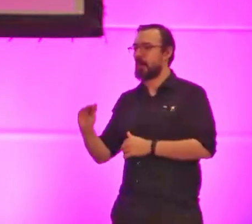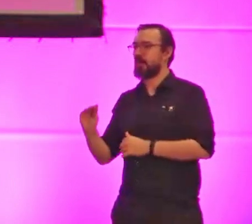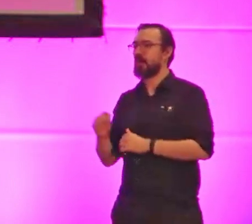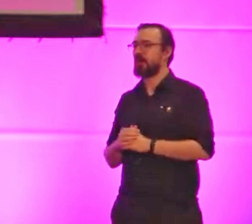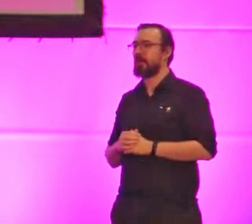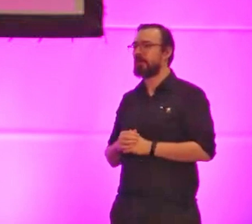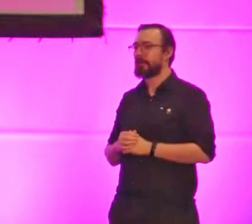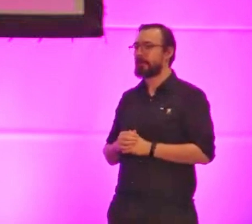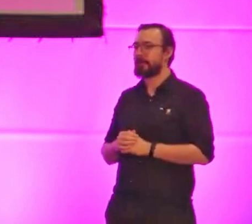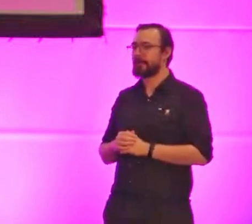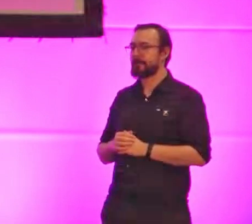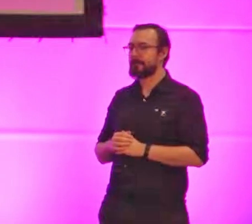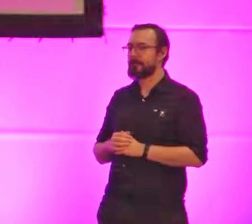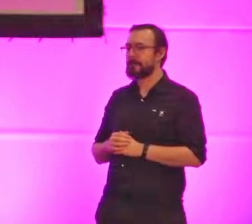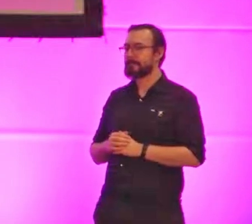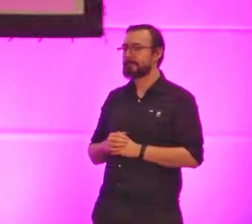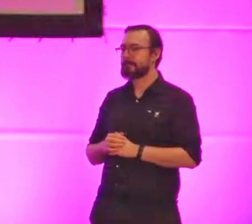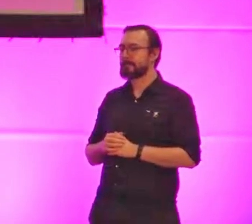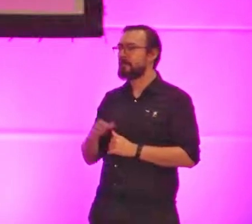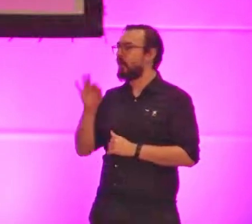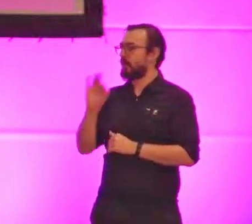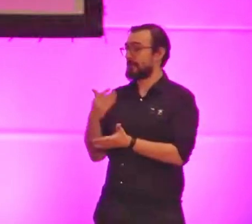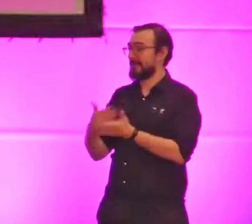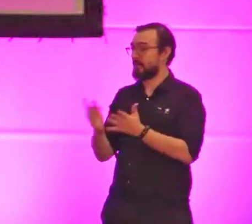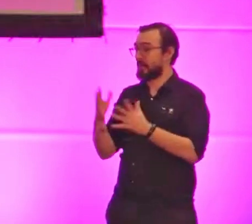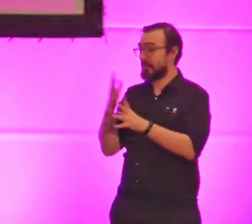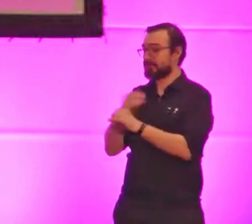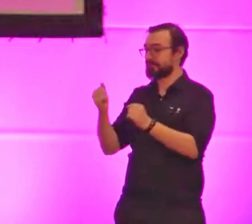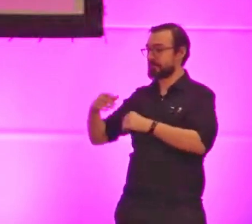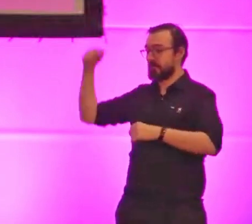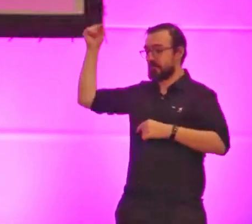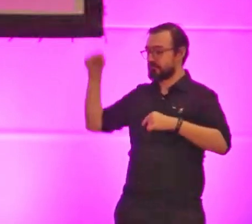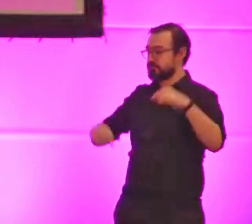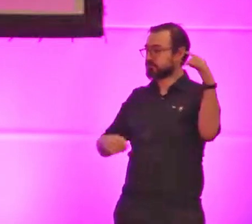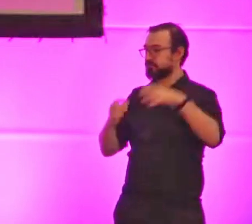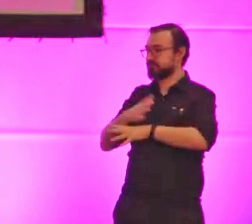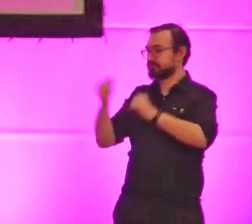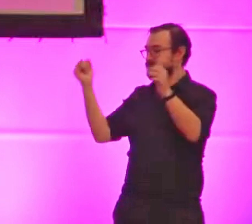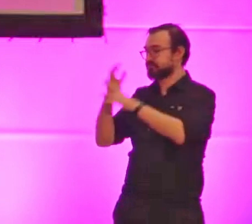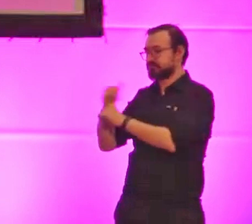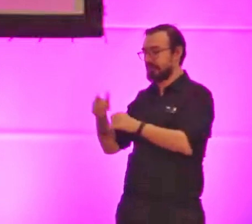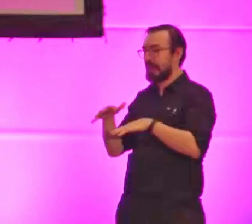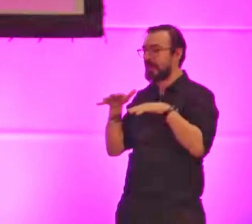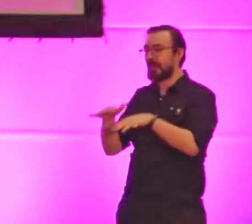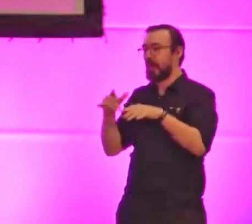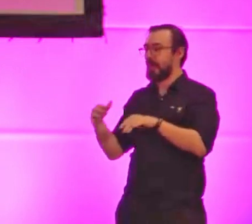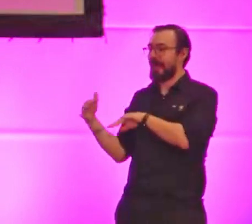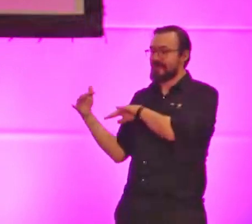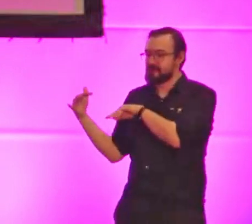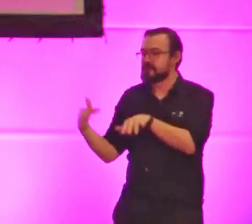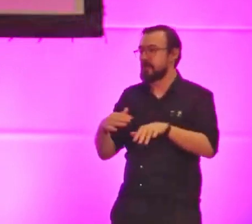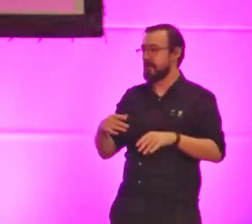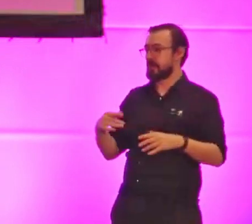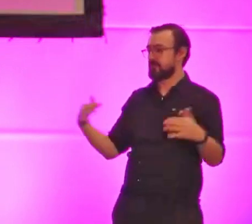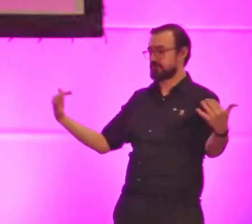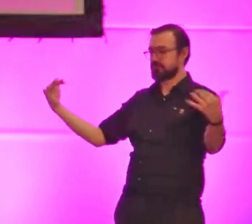Och hon berättade om bombningar och hon berättade om att attacker och anfall i och